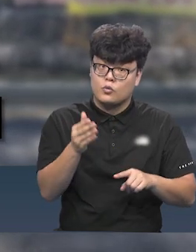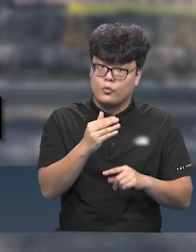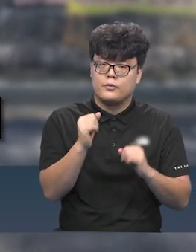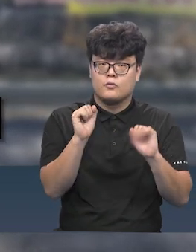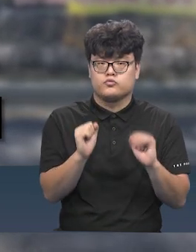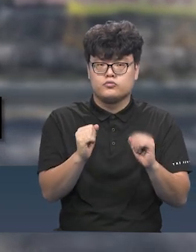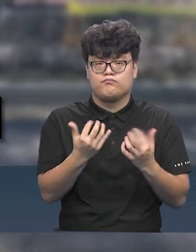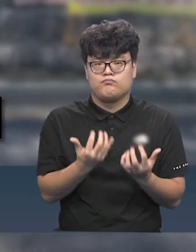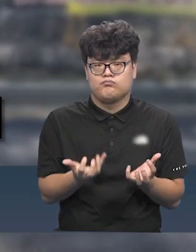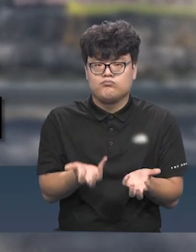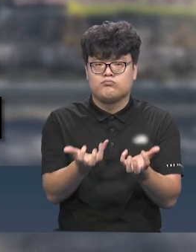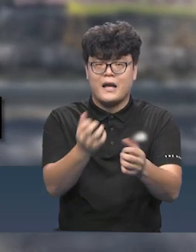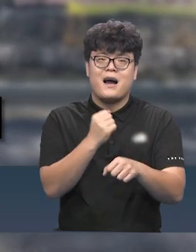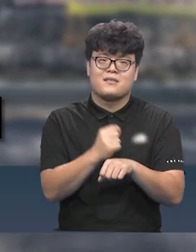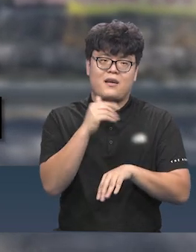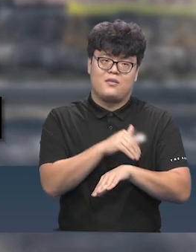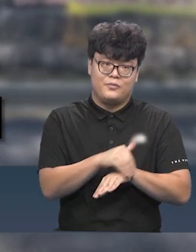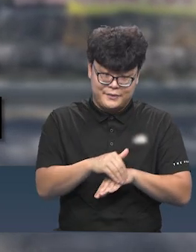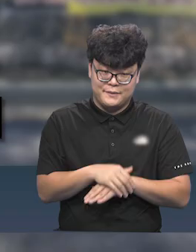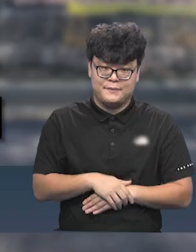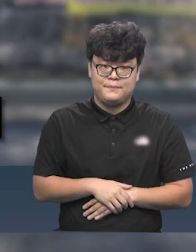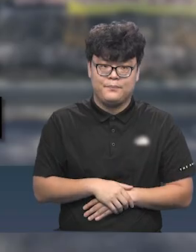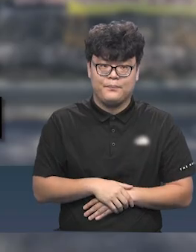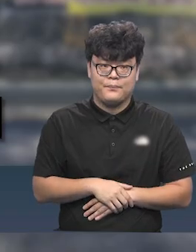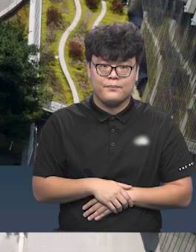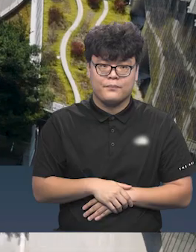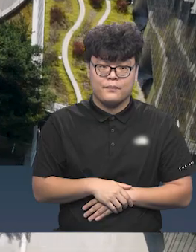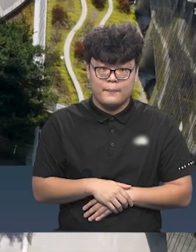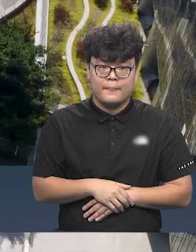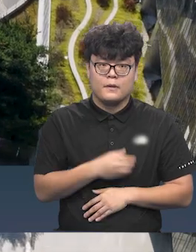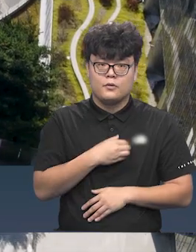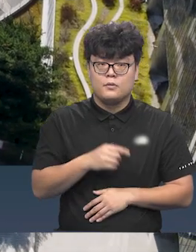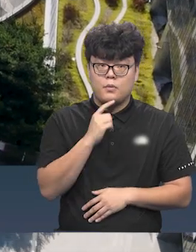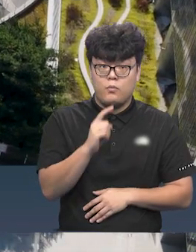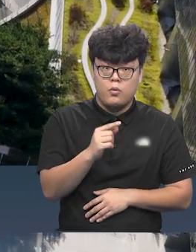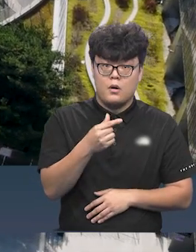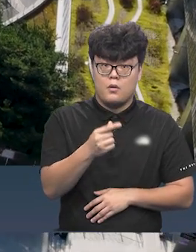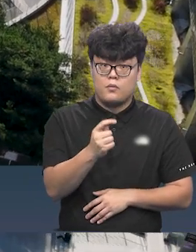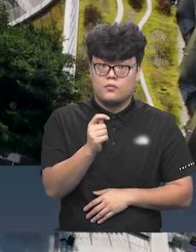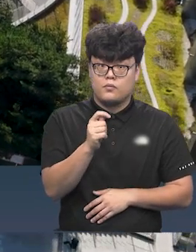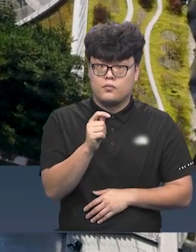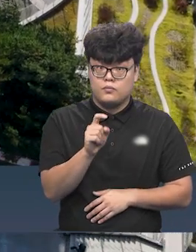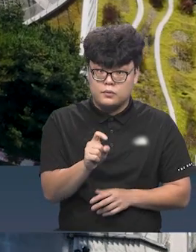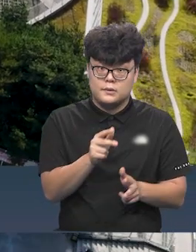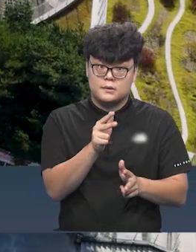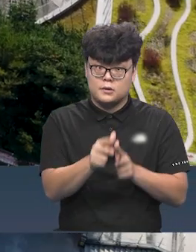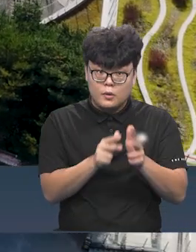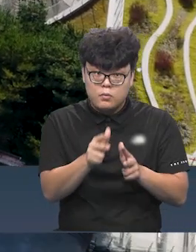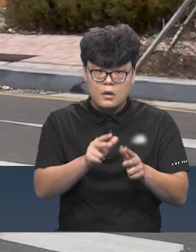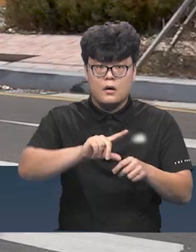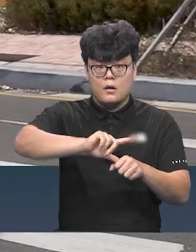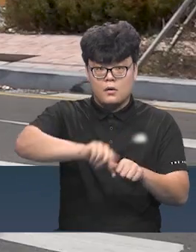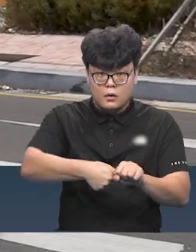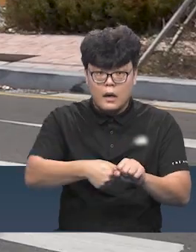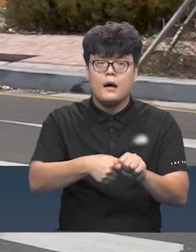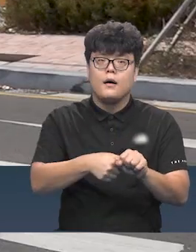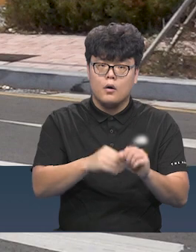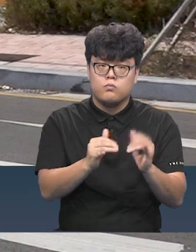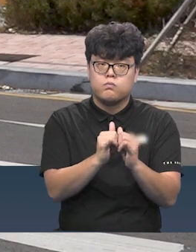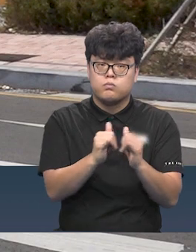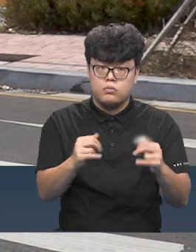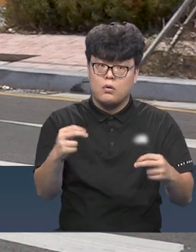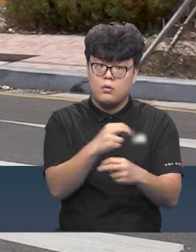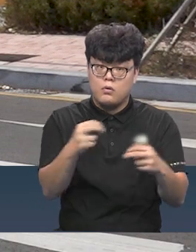6시경 반대 집회를 진행할 예정입니다 군은 GTX 사업이 수도권 주민들의 교통난